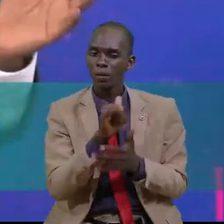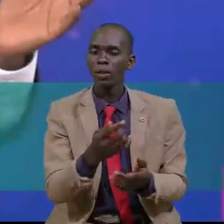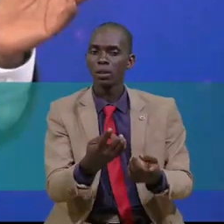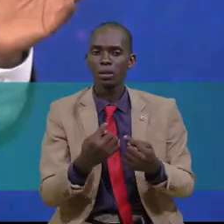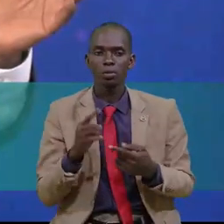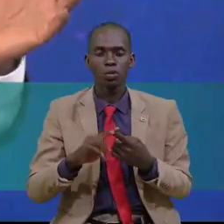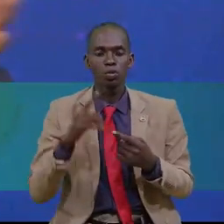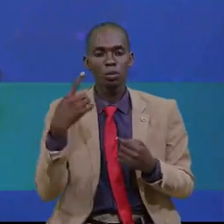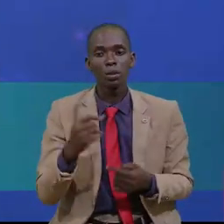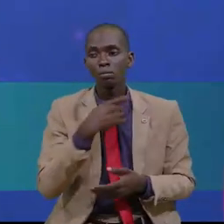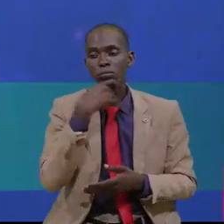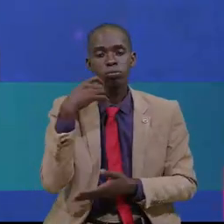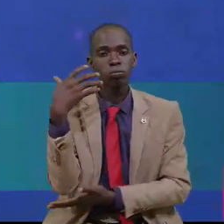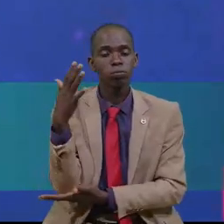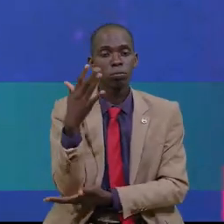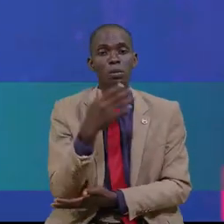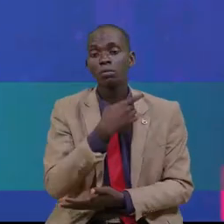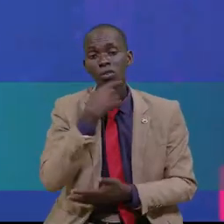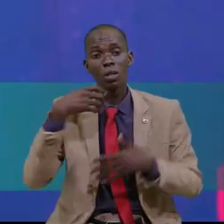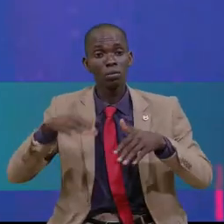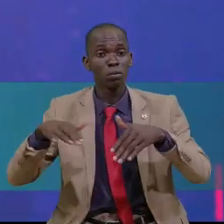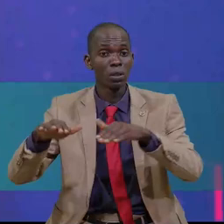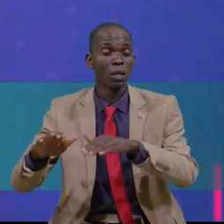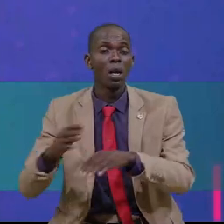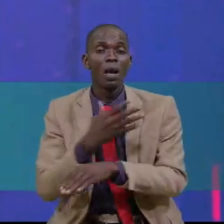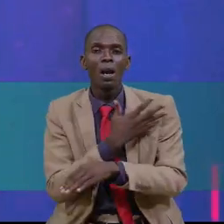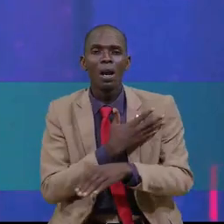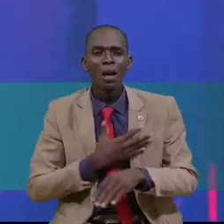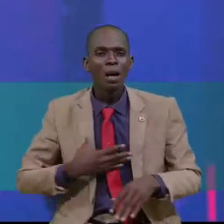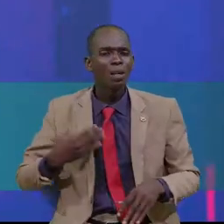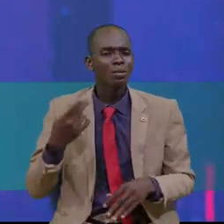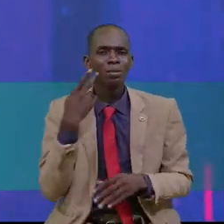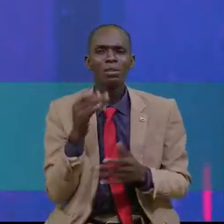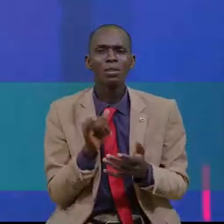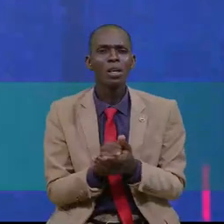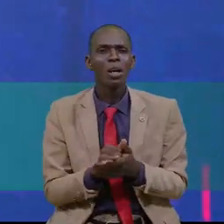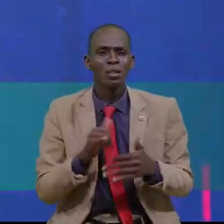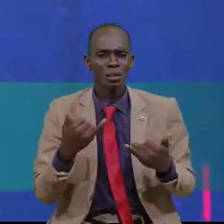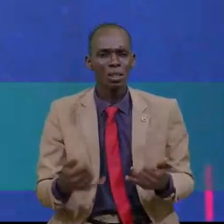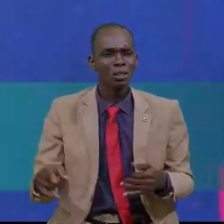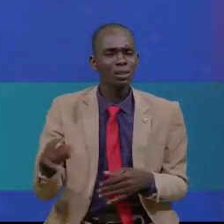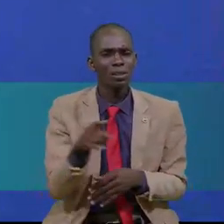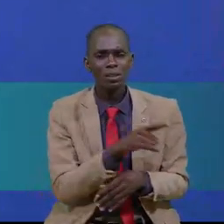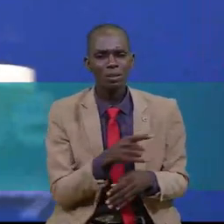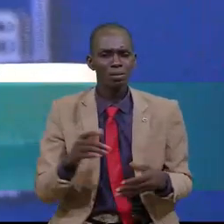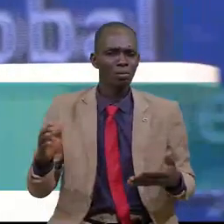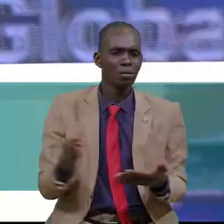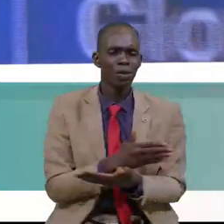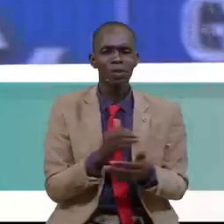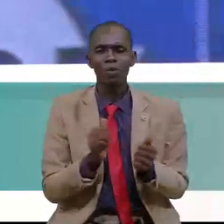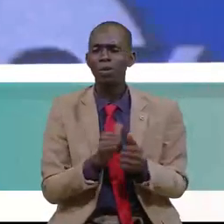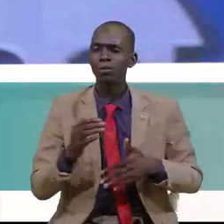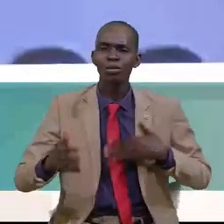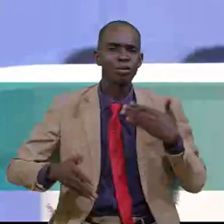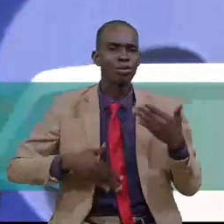sont venus dans le désert. La mer Rouge a été divisée. Et ils ont chanté de joie. Et ils ont chanté par la